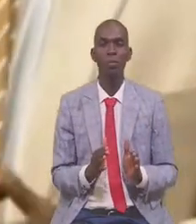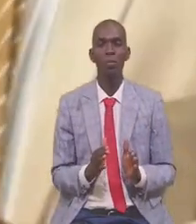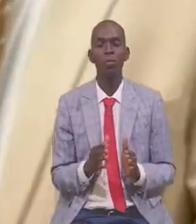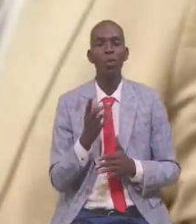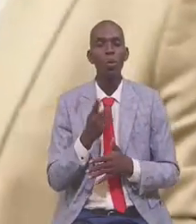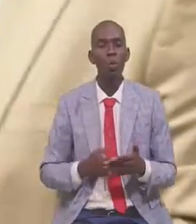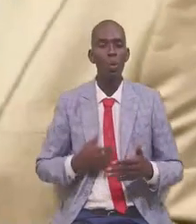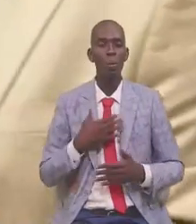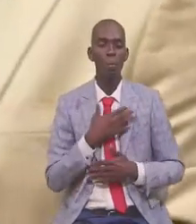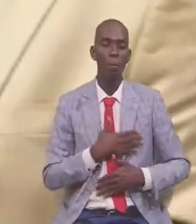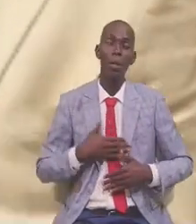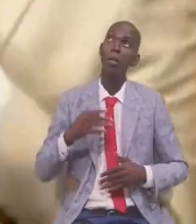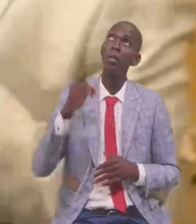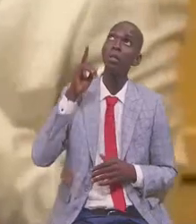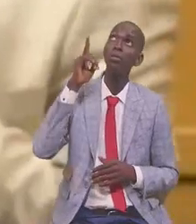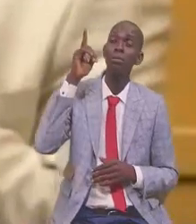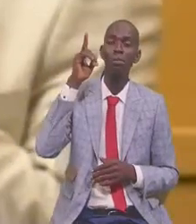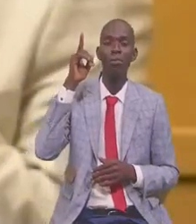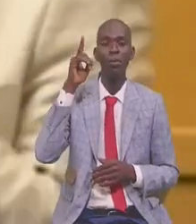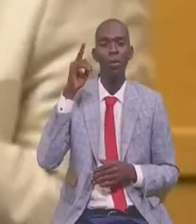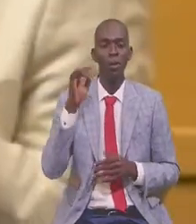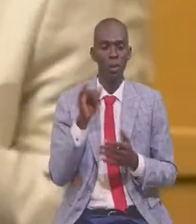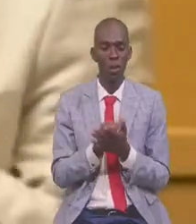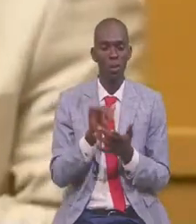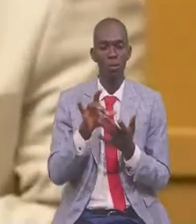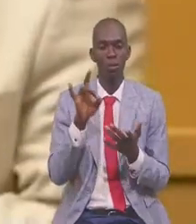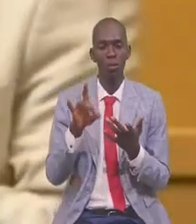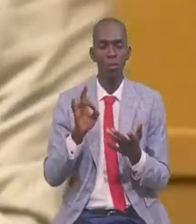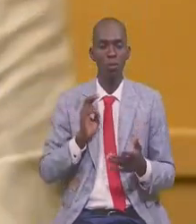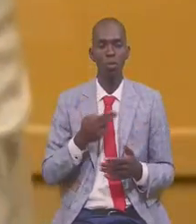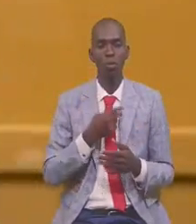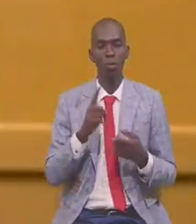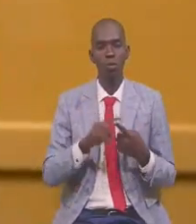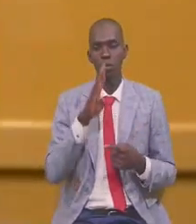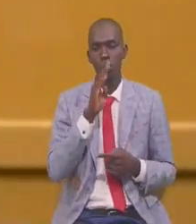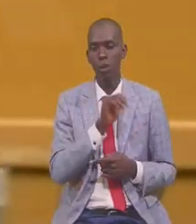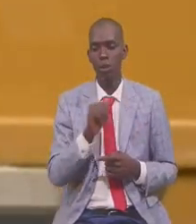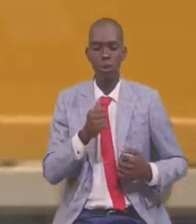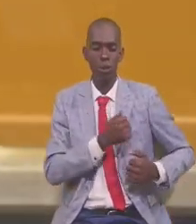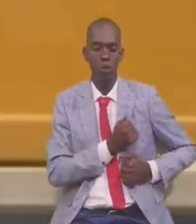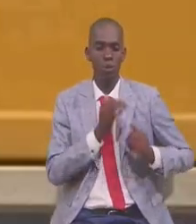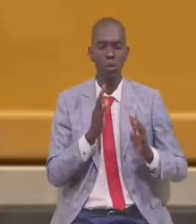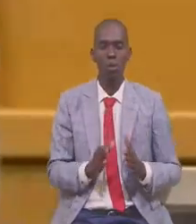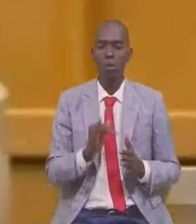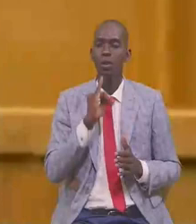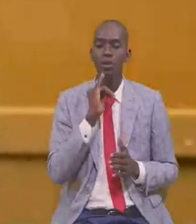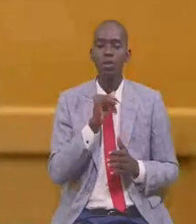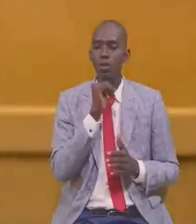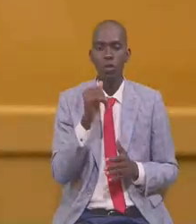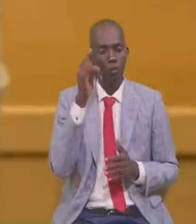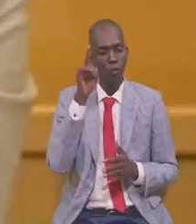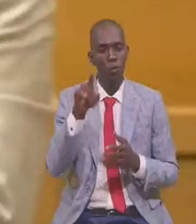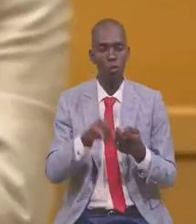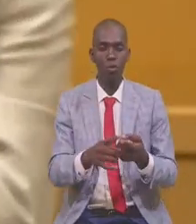Ce qui lui plaît, celui qui nous a choisi comme soldat, ce n'est pas quand tu viens devant le Seigneur que